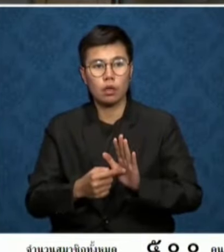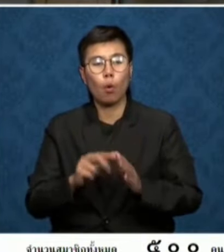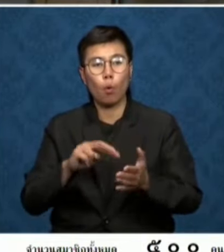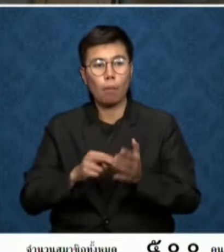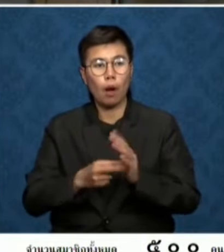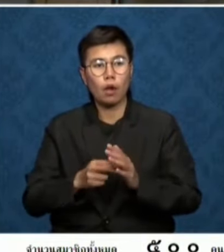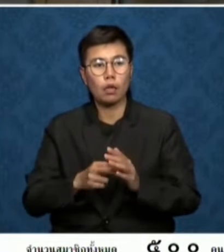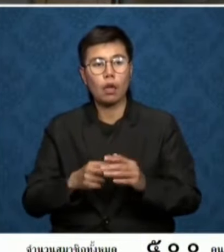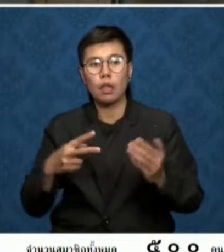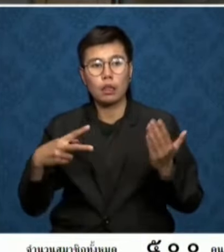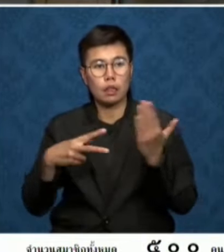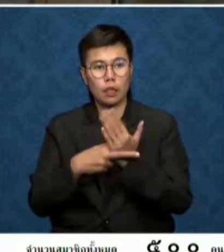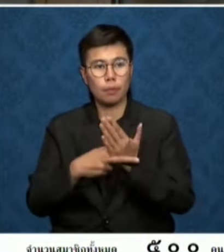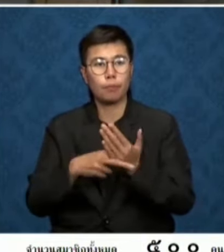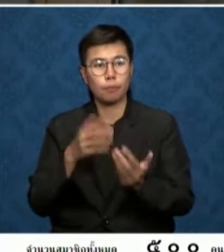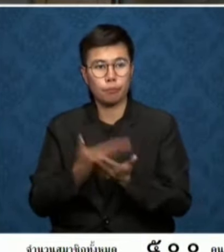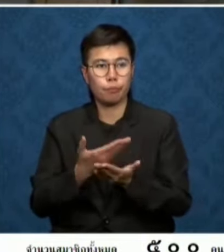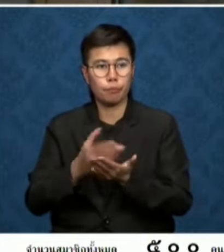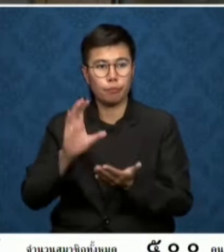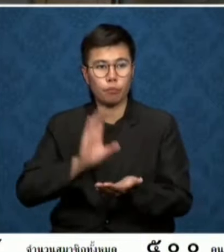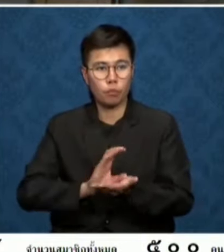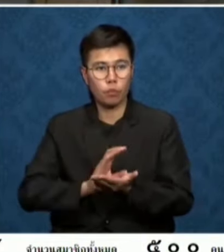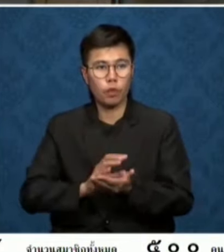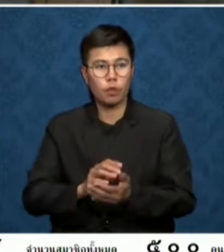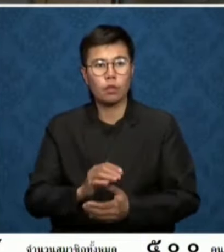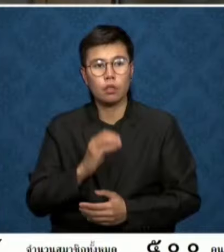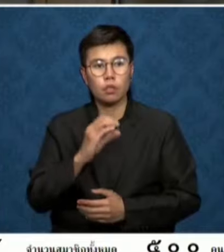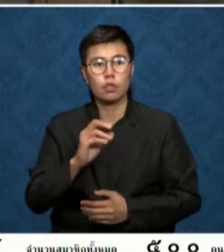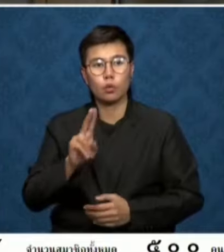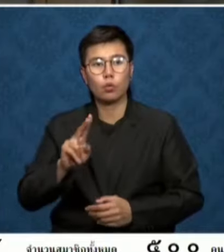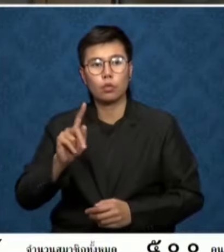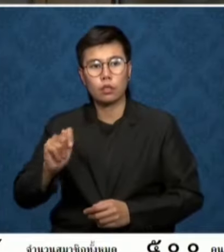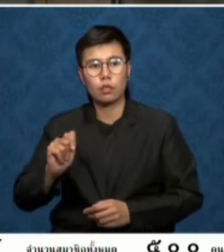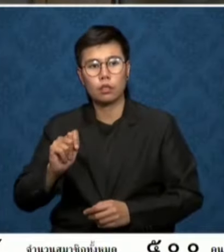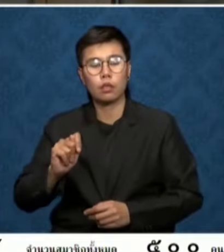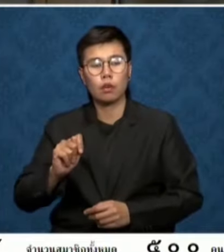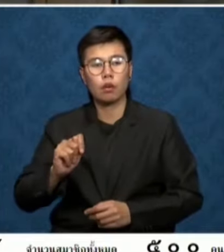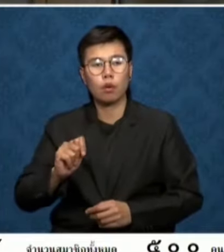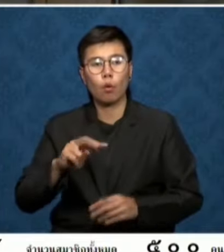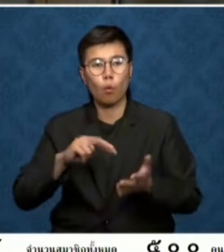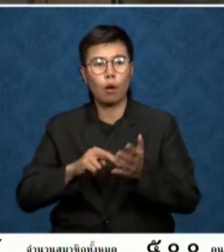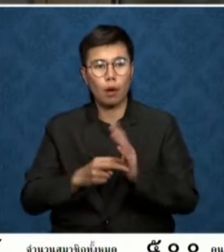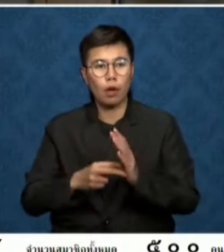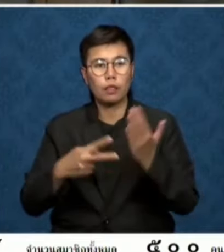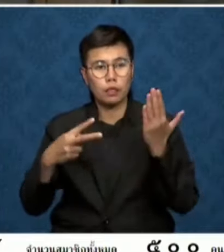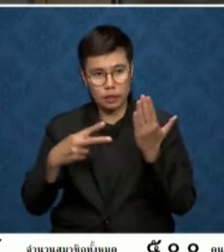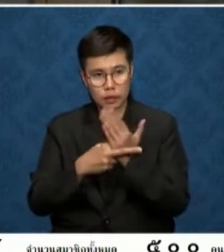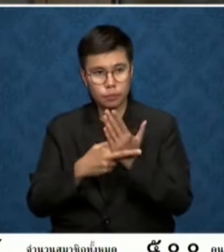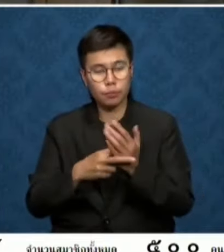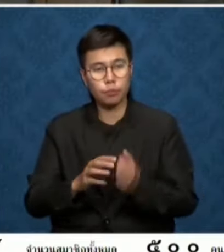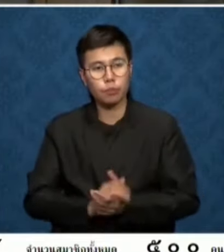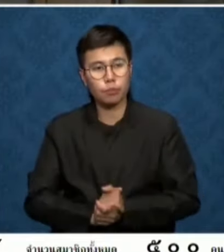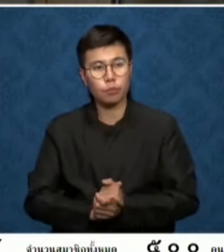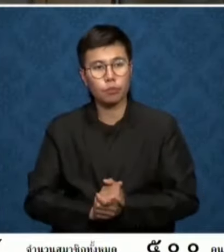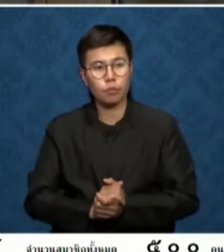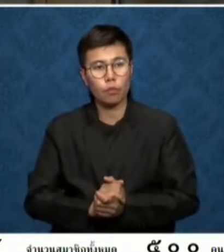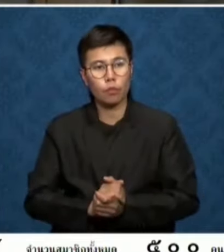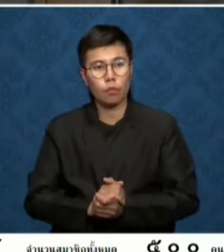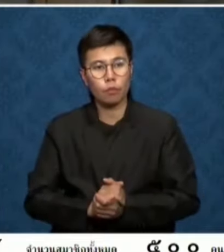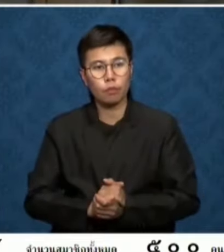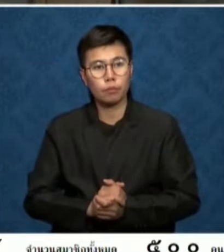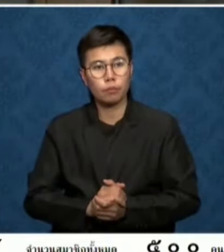ติแปลว่าตัดงบคำว่าคัตครับก็คือ CUT คัต3ตัวนี้ครับตัวแรกเลยดีกว่าครับ รามาเข้